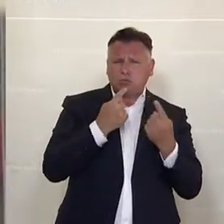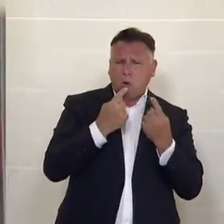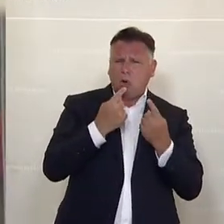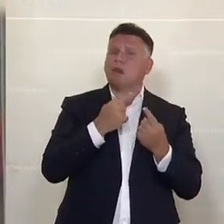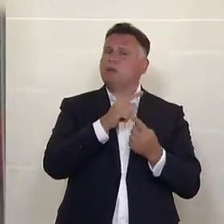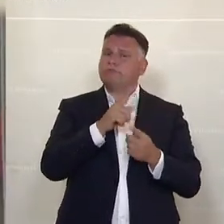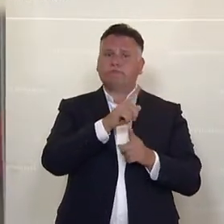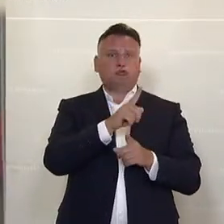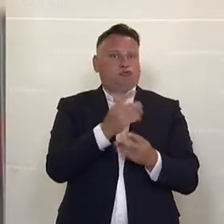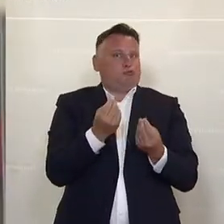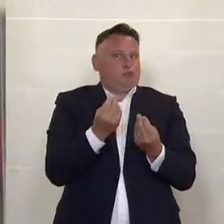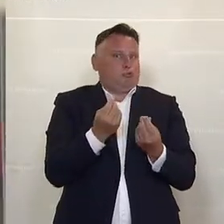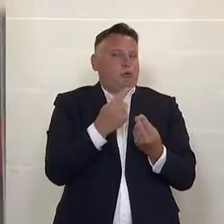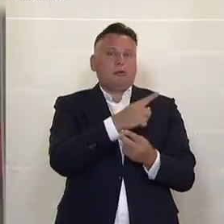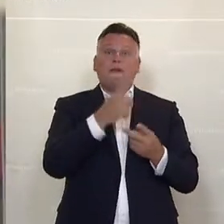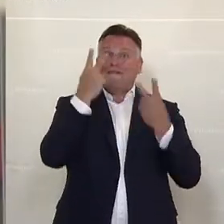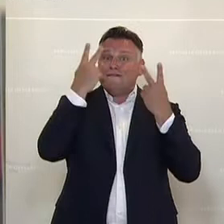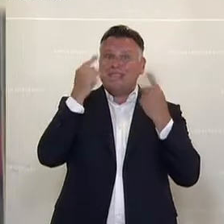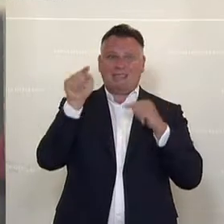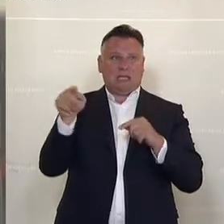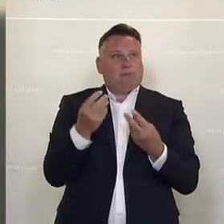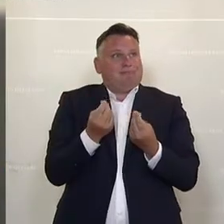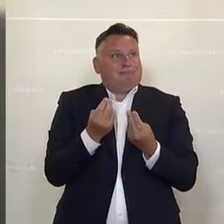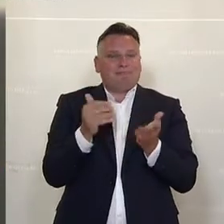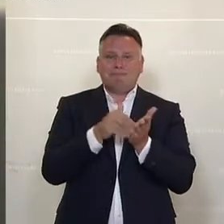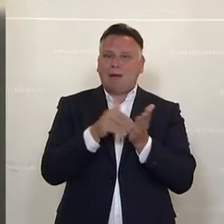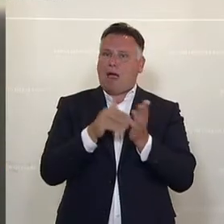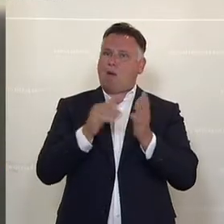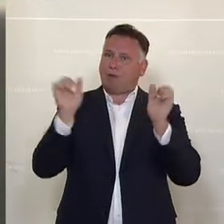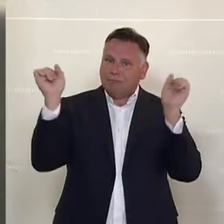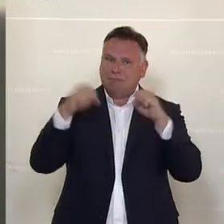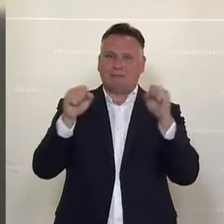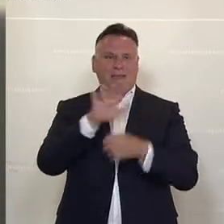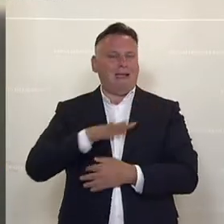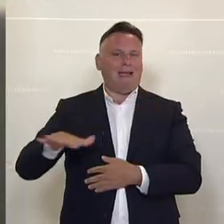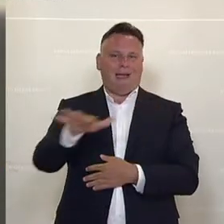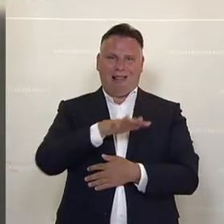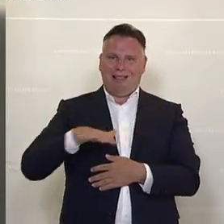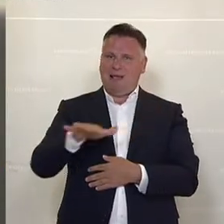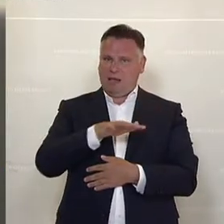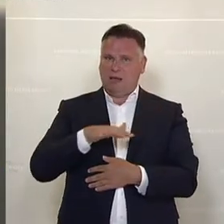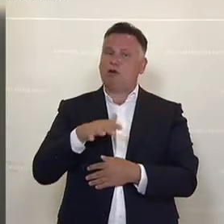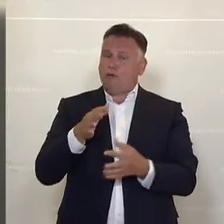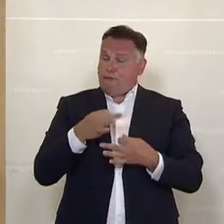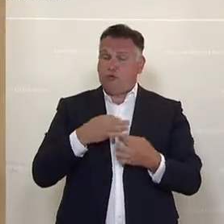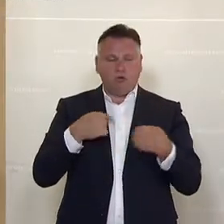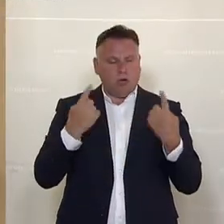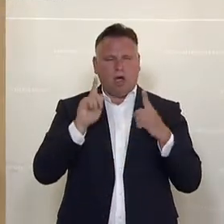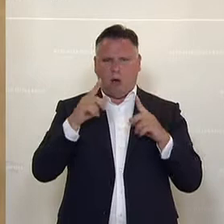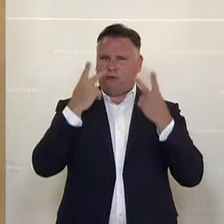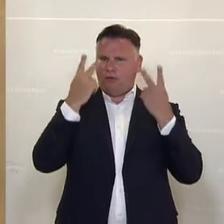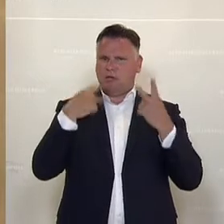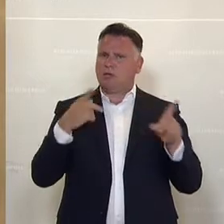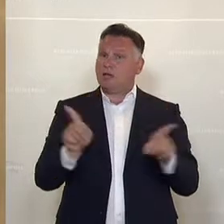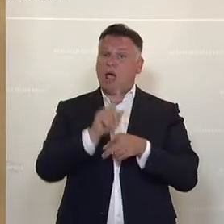man hat gemerkt, es ist dir ein Anliegen, dass wir hier Einigkeit zusammen bekommen. Und es war auch uns wichtig. Also wir haben von Beginn an